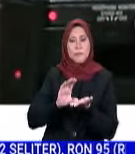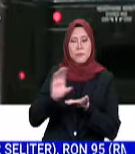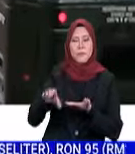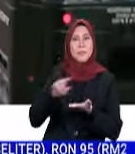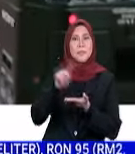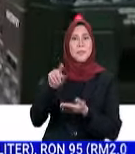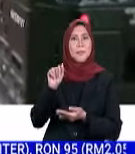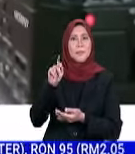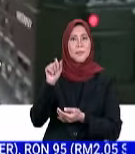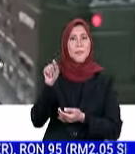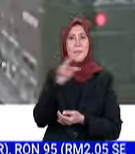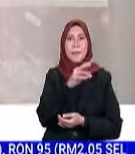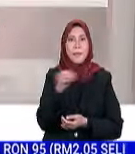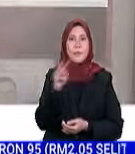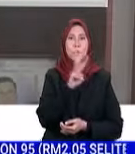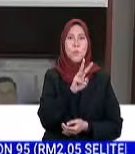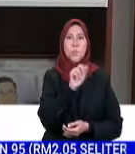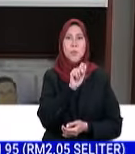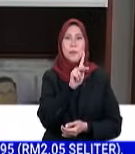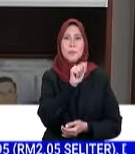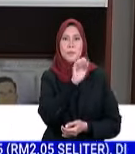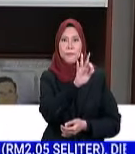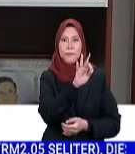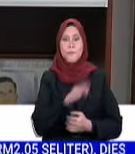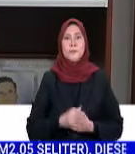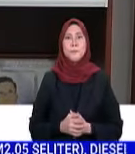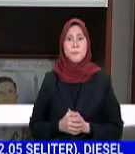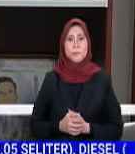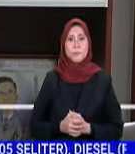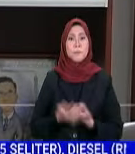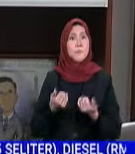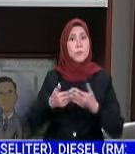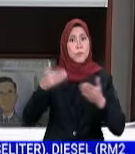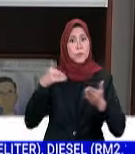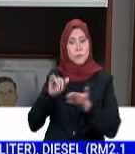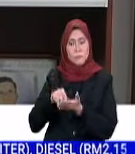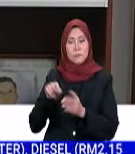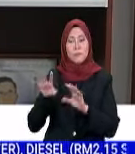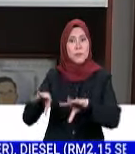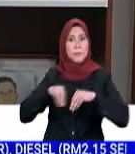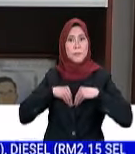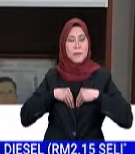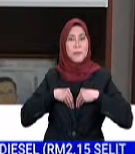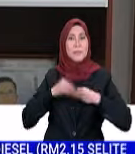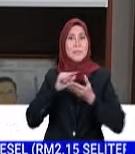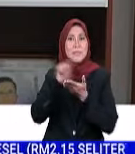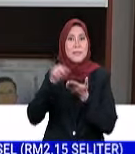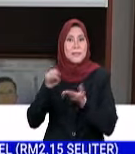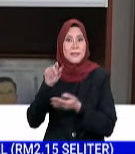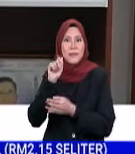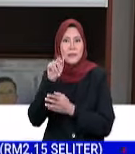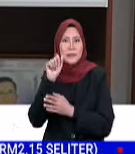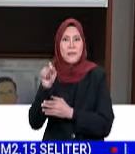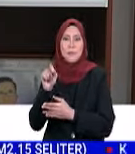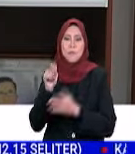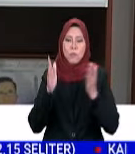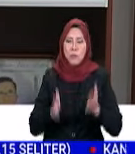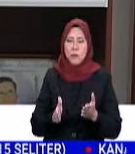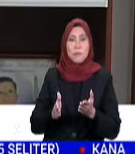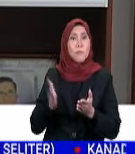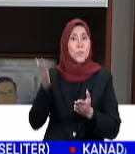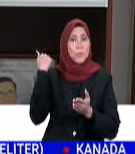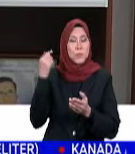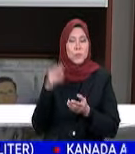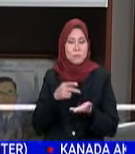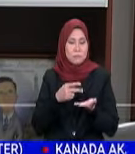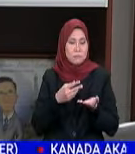dan wakaf. Ataupun kalau sebelum ni sebagai penerima zakat kepada mereka yang membayar zakat. Inilah matlamat kita